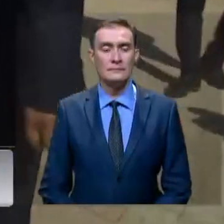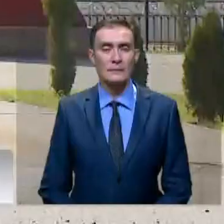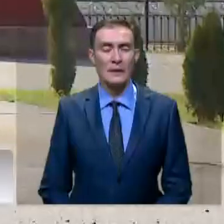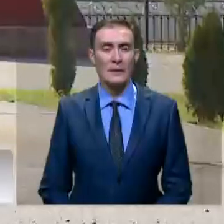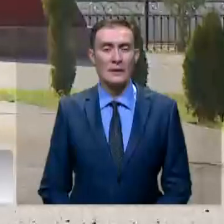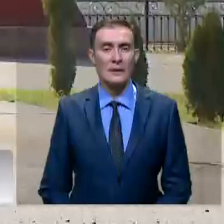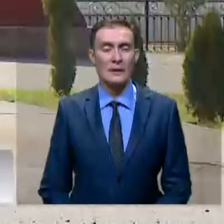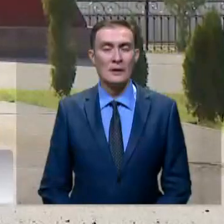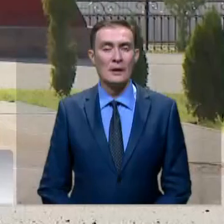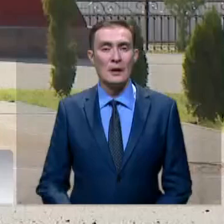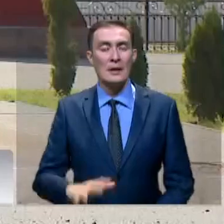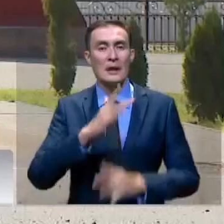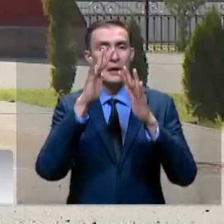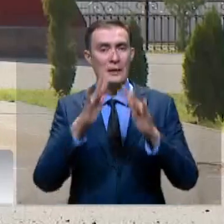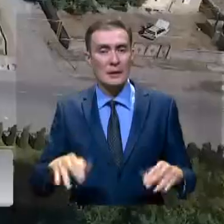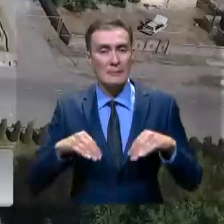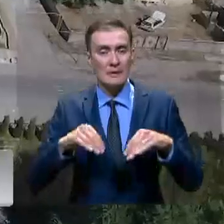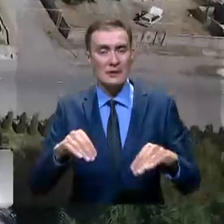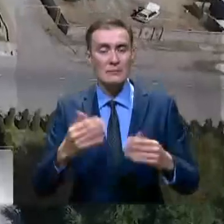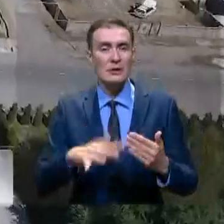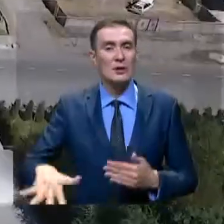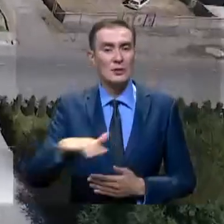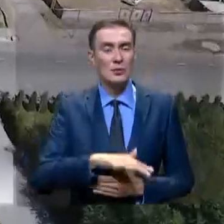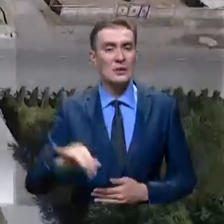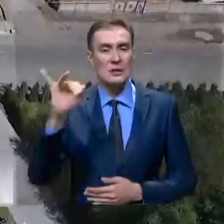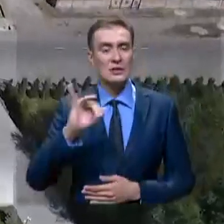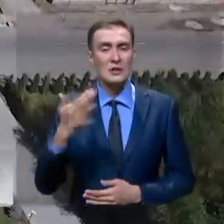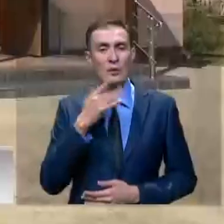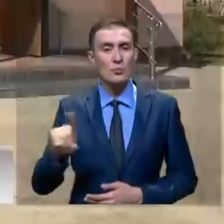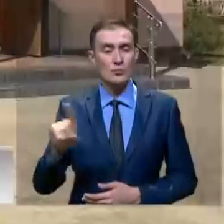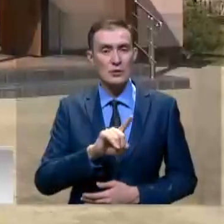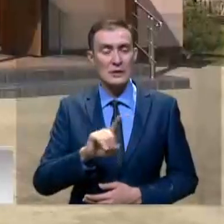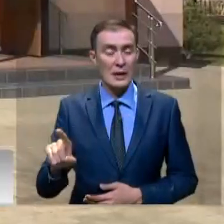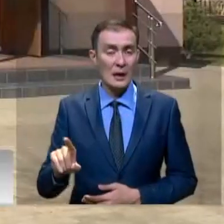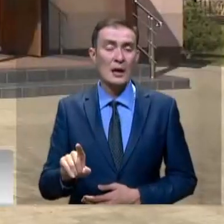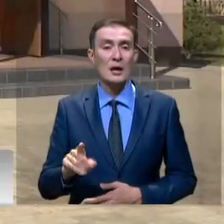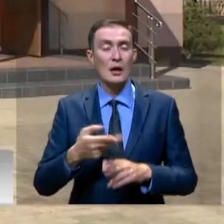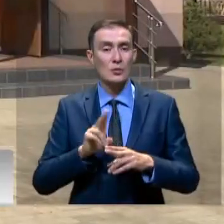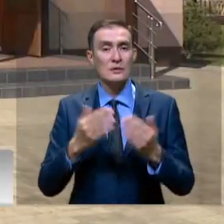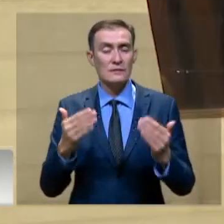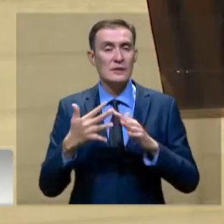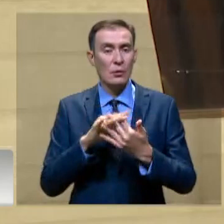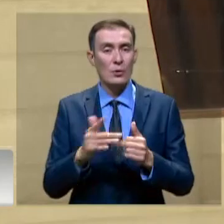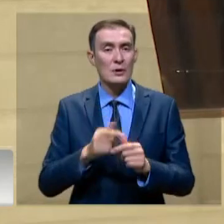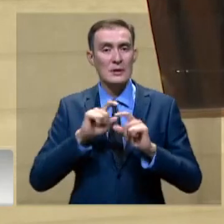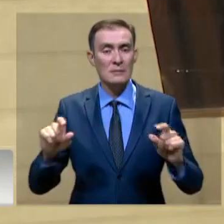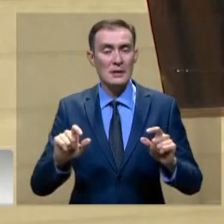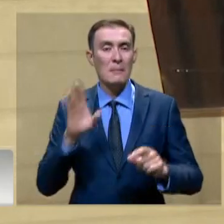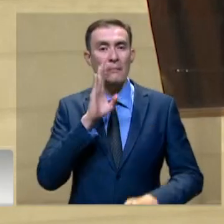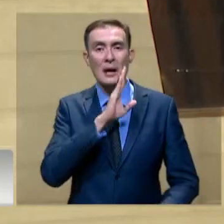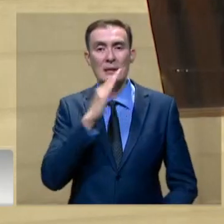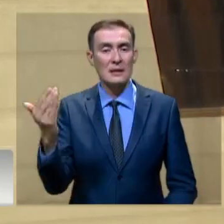Эта ель, посаженная руками Ельбасы, теперь будет расти на территории исторического музея Альжан-Ана. Музей, как и село, носит имя матери